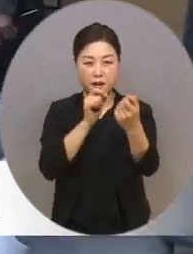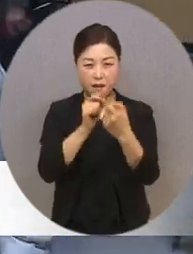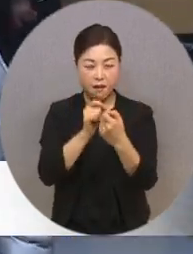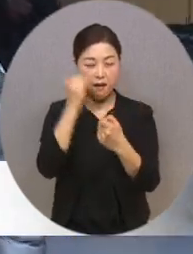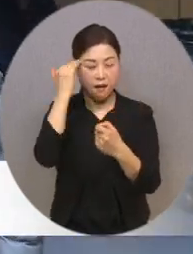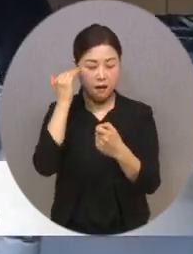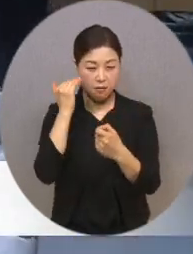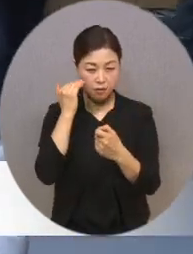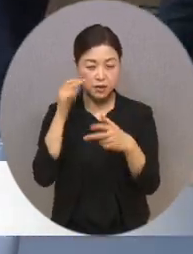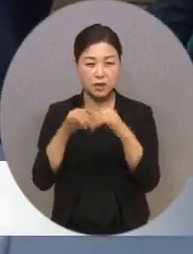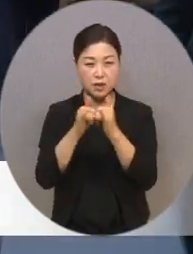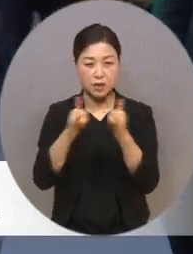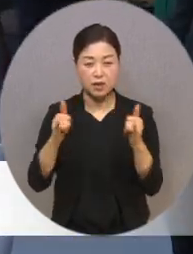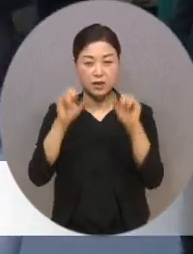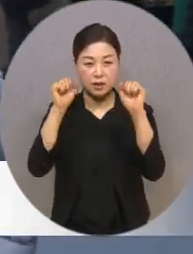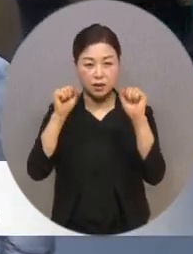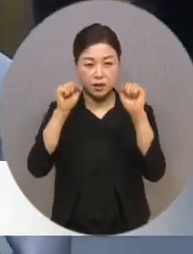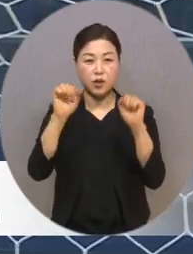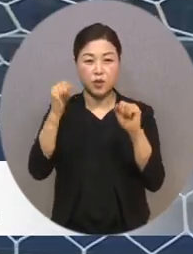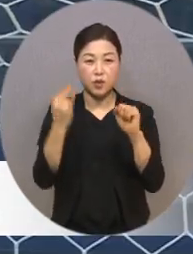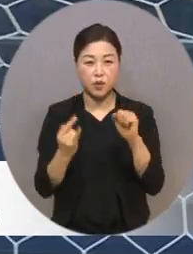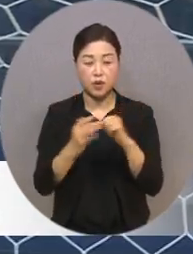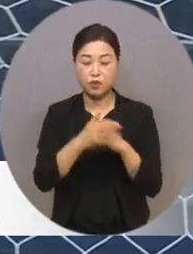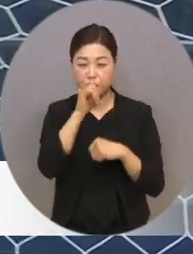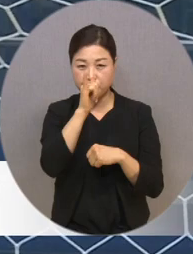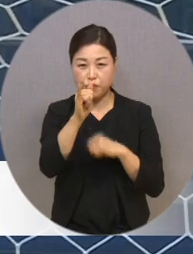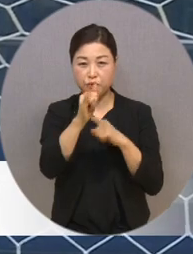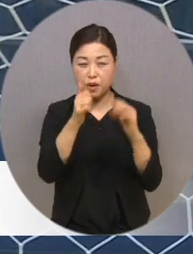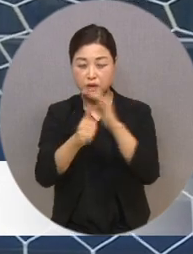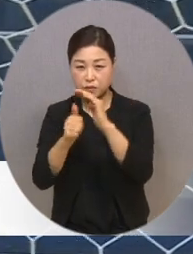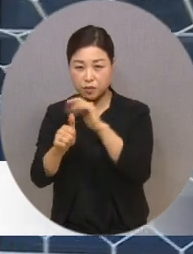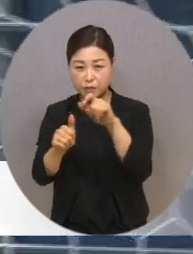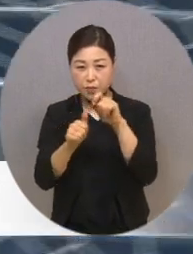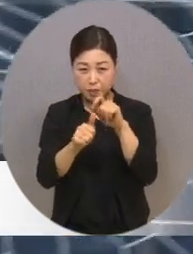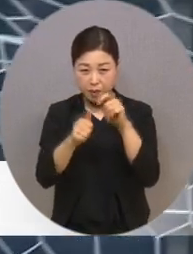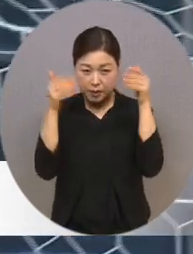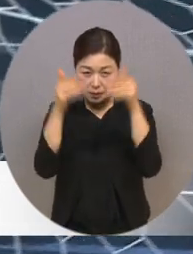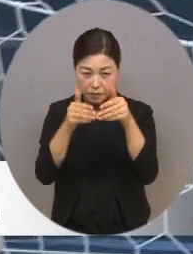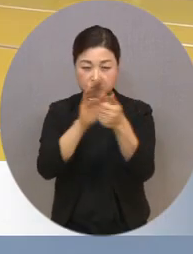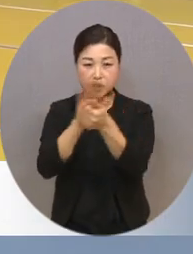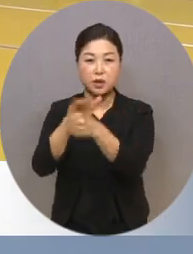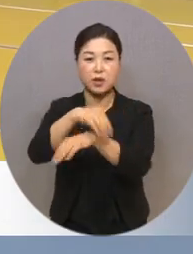대한장애인체육회는 우수선수 집중지원 프로젝트에 박차를 가할 계획입니다.